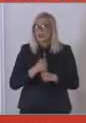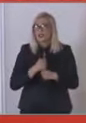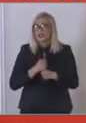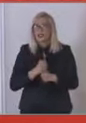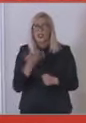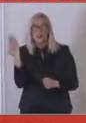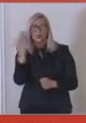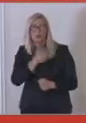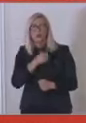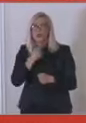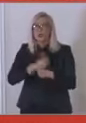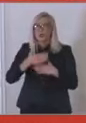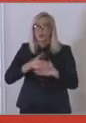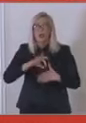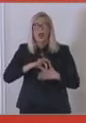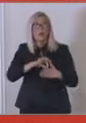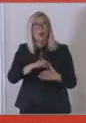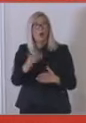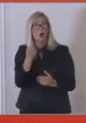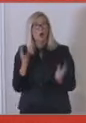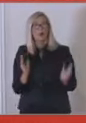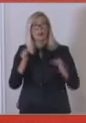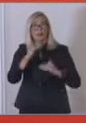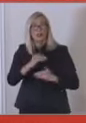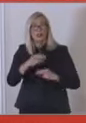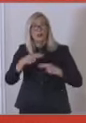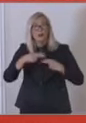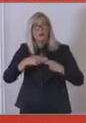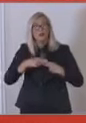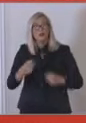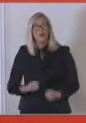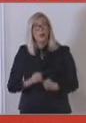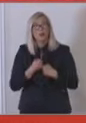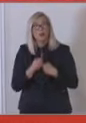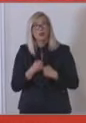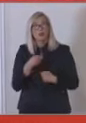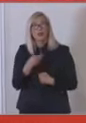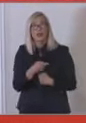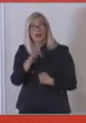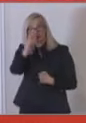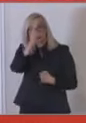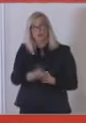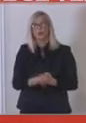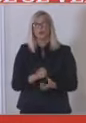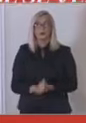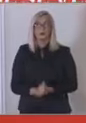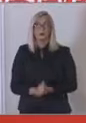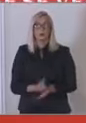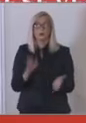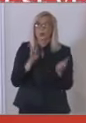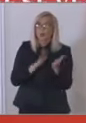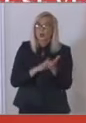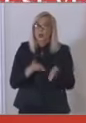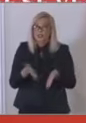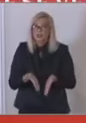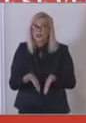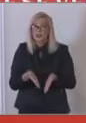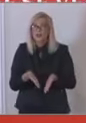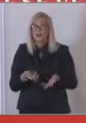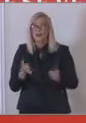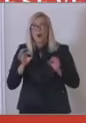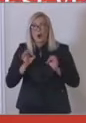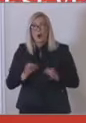dhe bashkëpunim të suksesshëm të udhëheqën nga parimet e respektit dhe përkrahjet të ndërsjellë. Dëshmi për këtë është